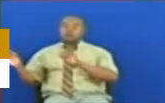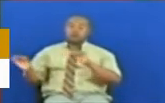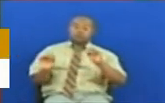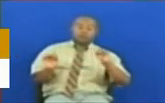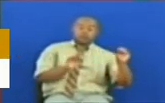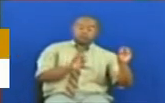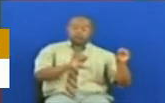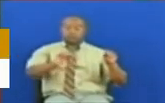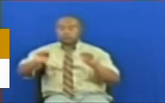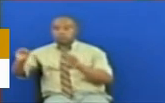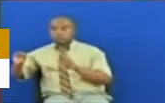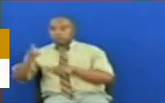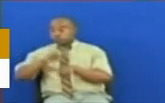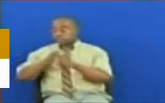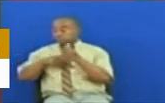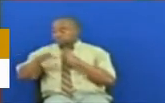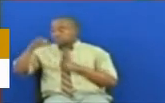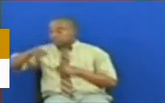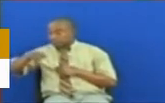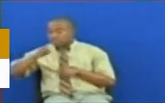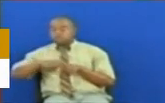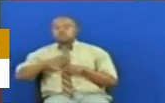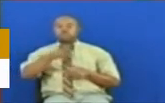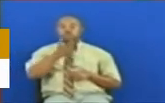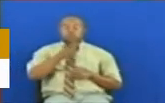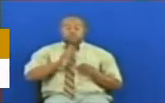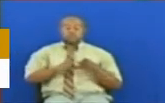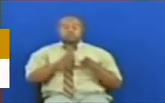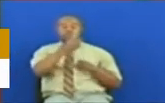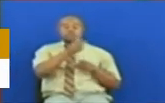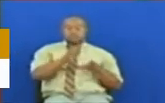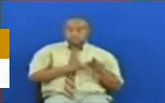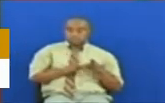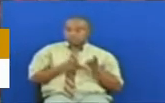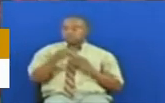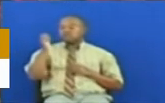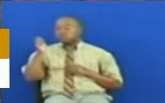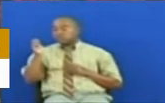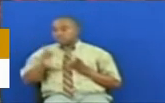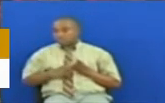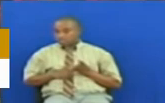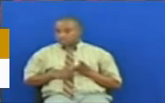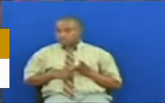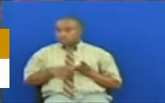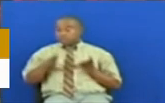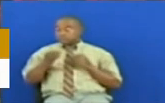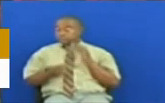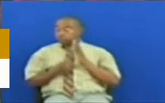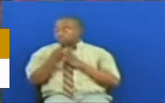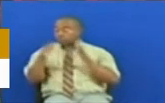wakati msimu wako Namibia, msimu wako Somalia, msimu wako Tanzania, msimu wako Kenya. Kwa hiyo usipotepu